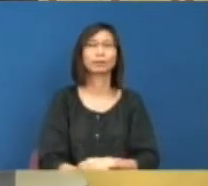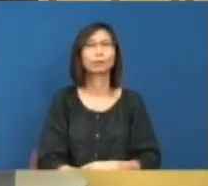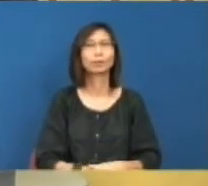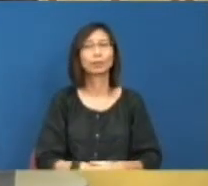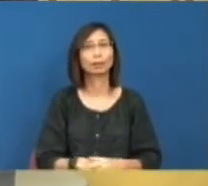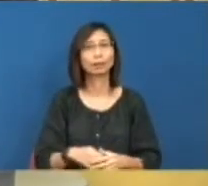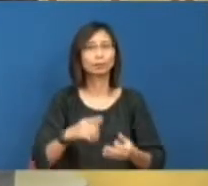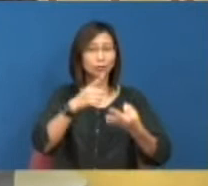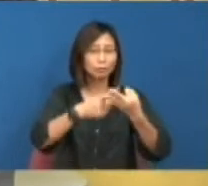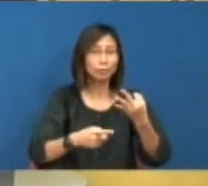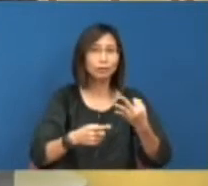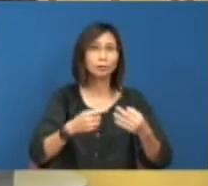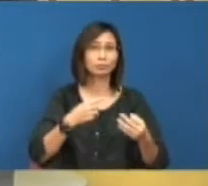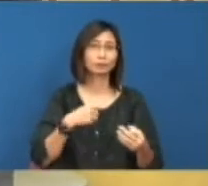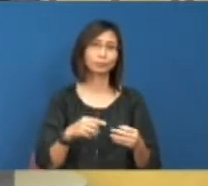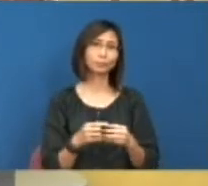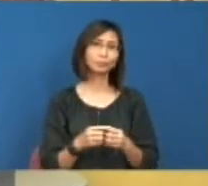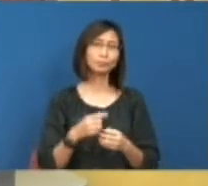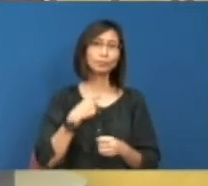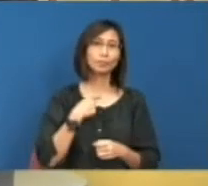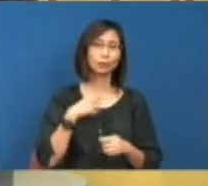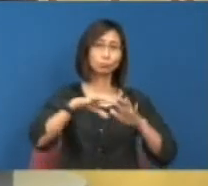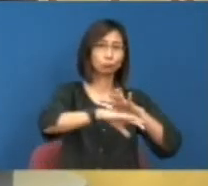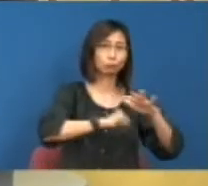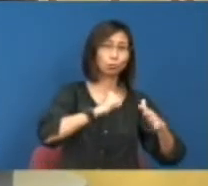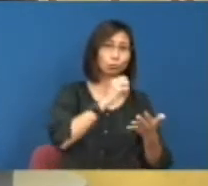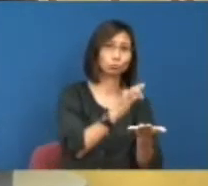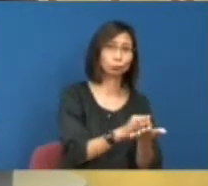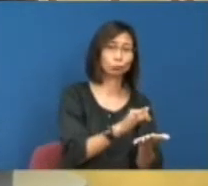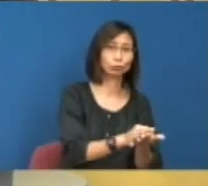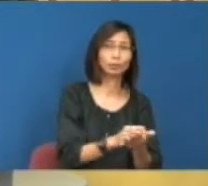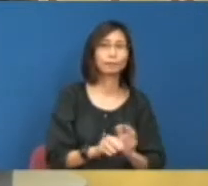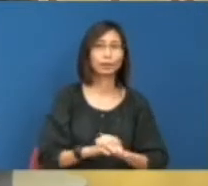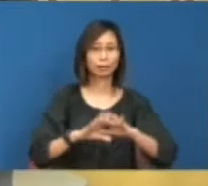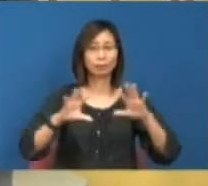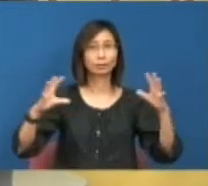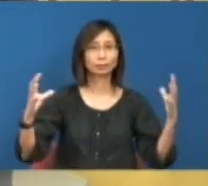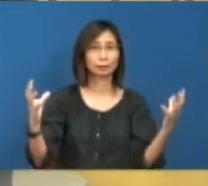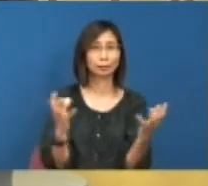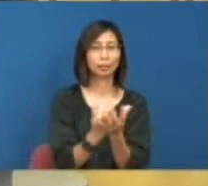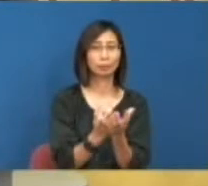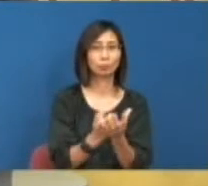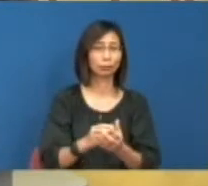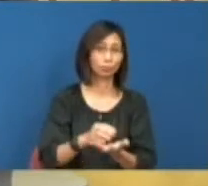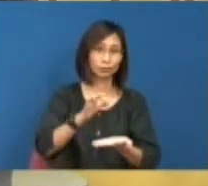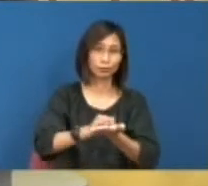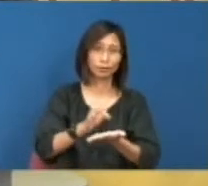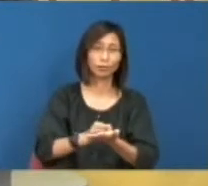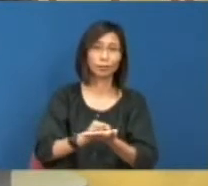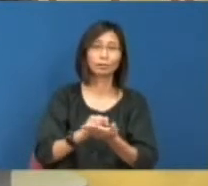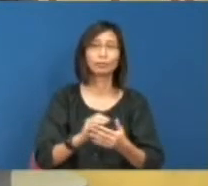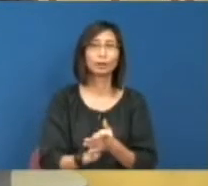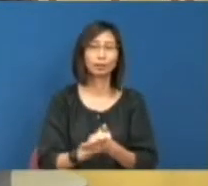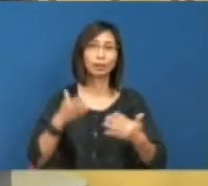地，而大量嘅財富嘅累積喺香港進行尋租活動，就係通過呢